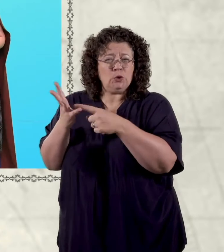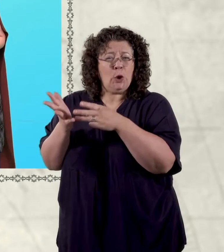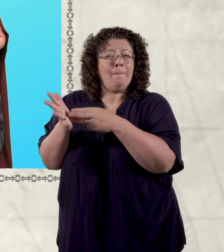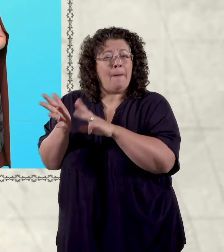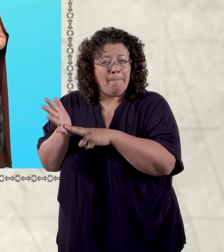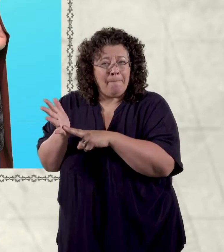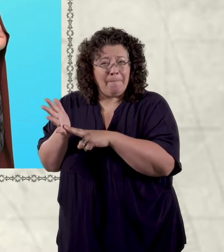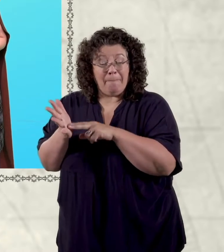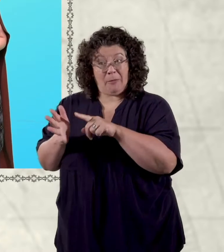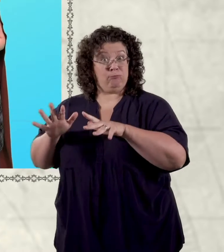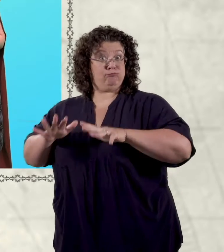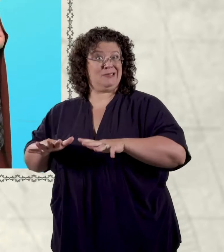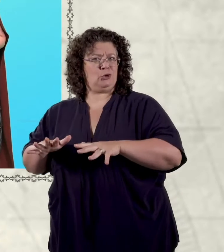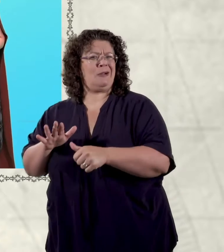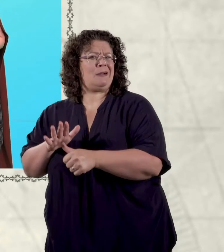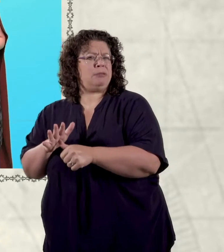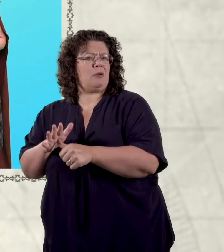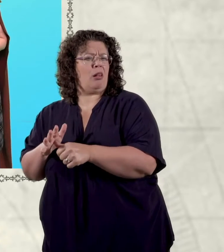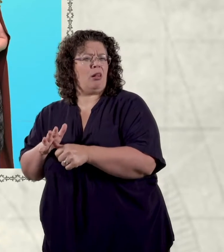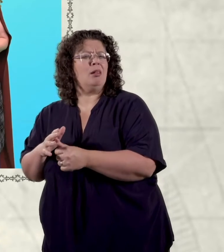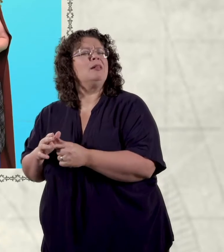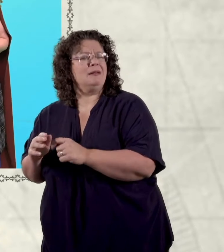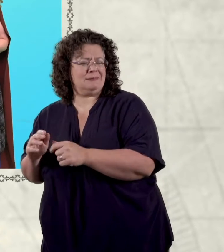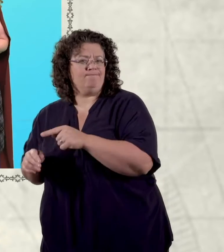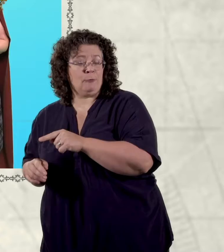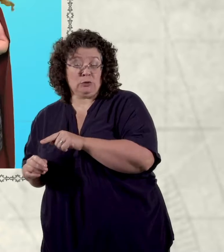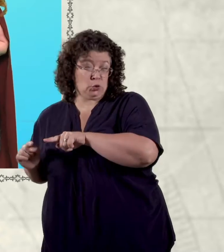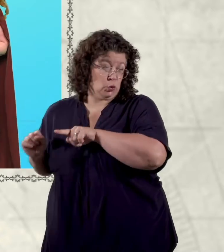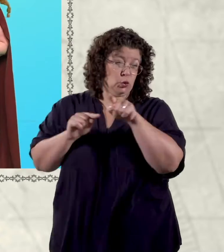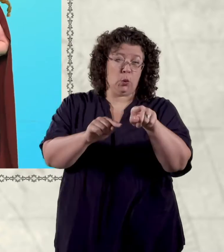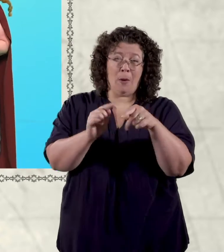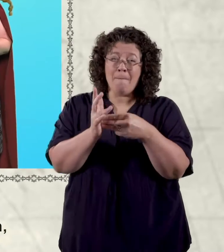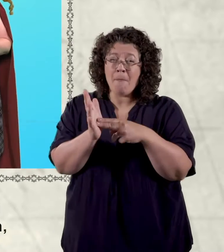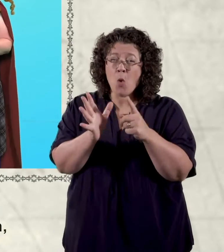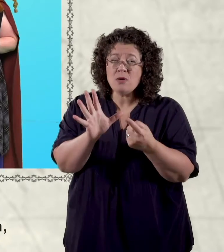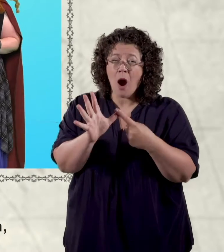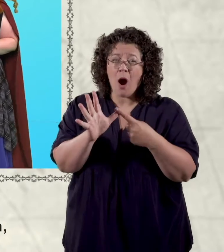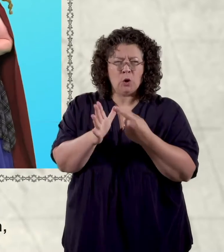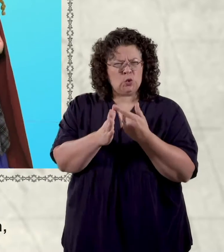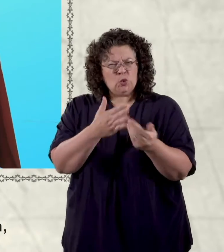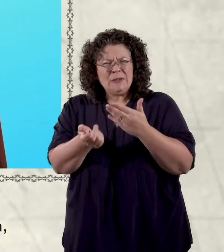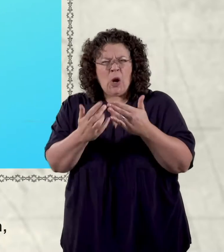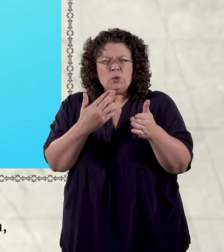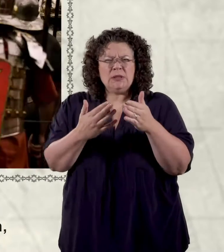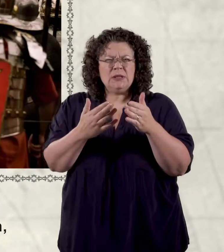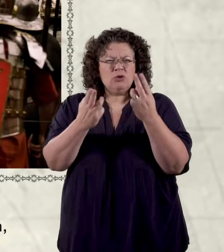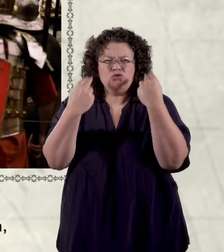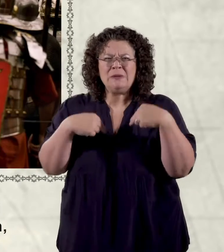i sortio'r derwyddon yma allan unwaith ac am byth. A gan bod